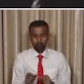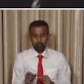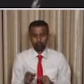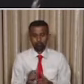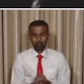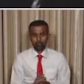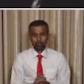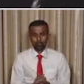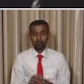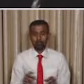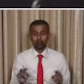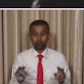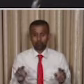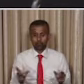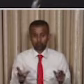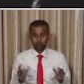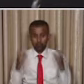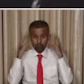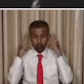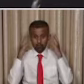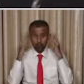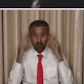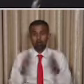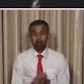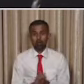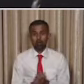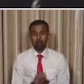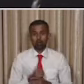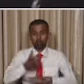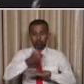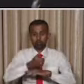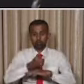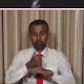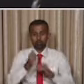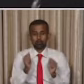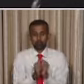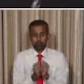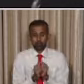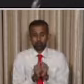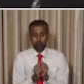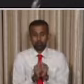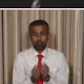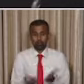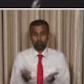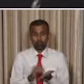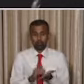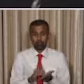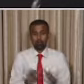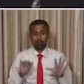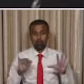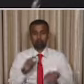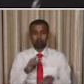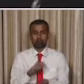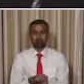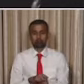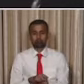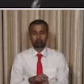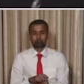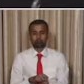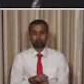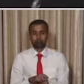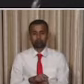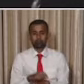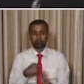ඔහු ගුවන් විදුලියේ සභාපති පදවිය දරණුයේ 6 වතාවටය. එනිසා